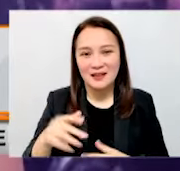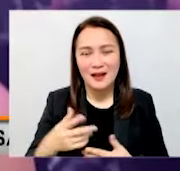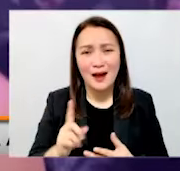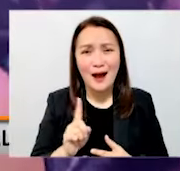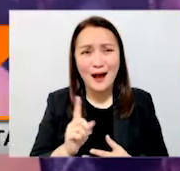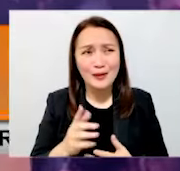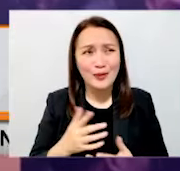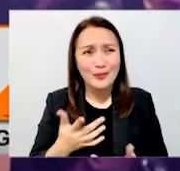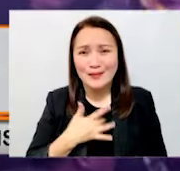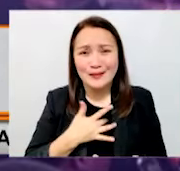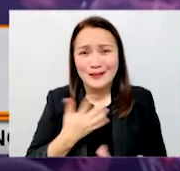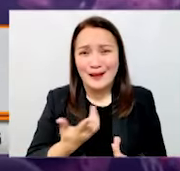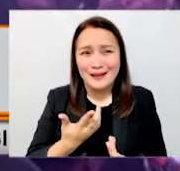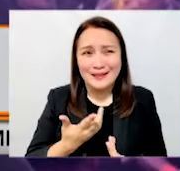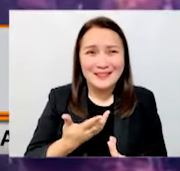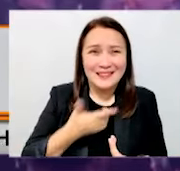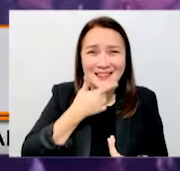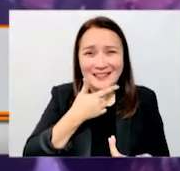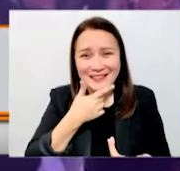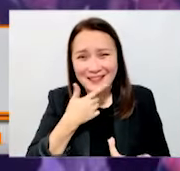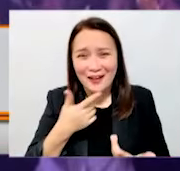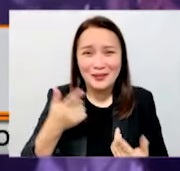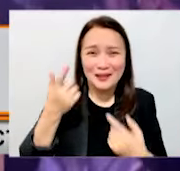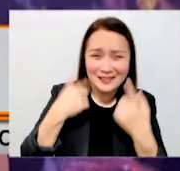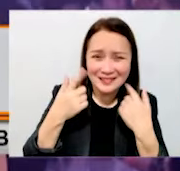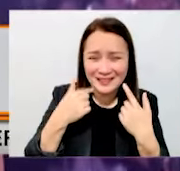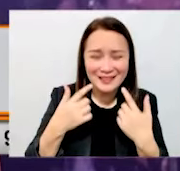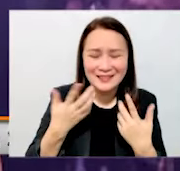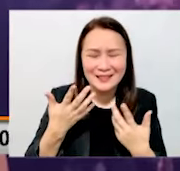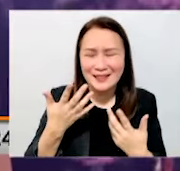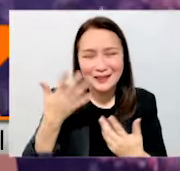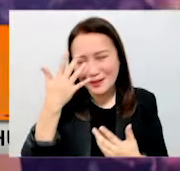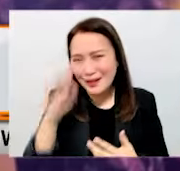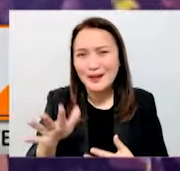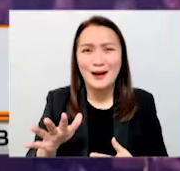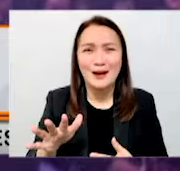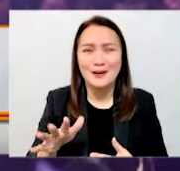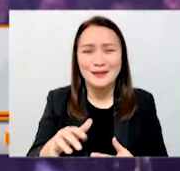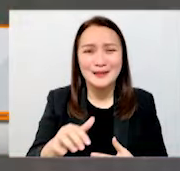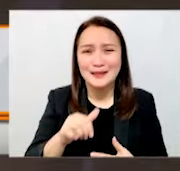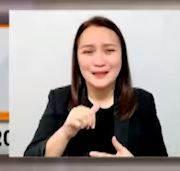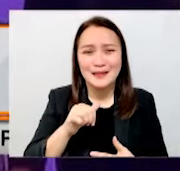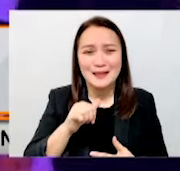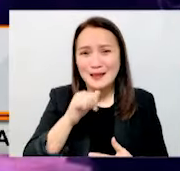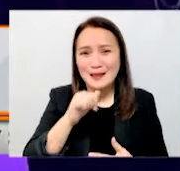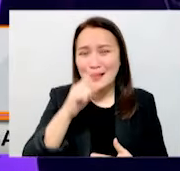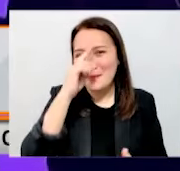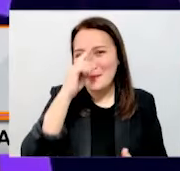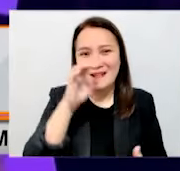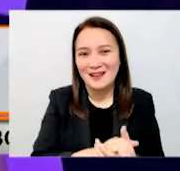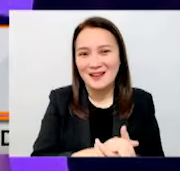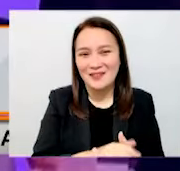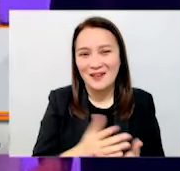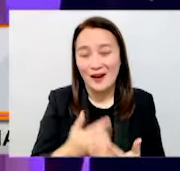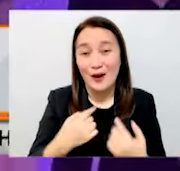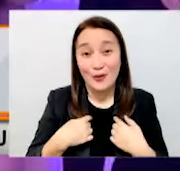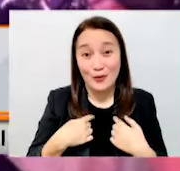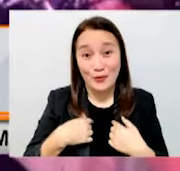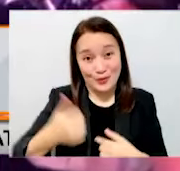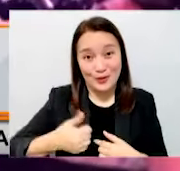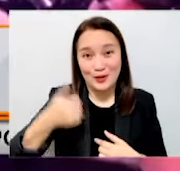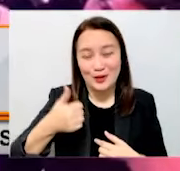ako, tatawa ako, magtatalon-talon ako. Hindi pa rin ako makapaniwala na ako yung nanalo. Bukod sa kanyang